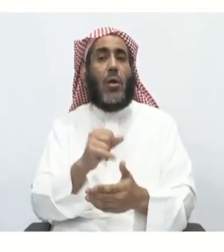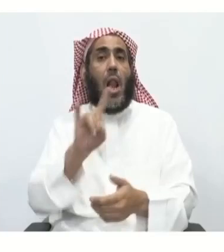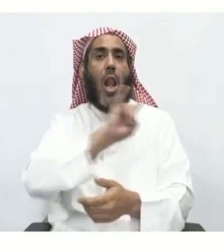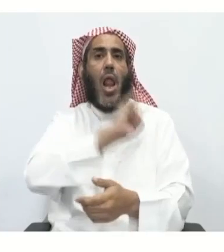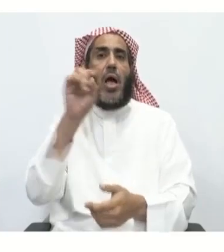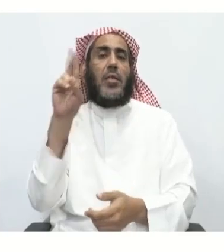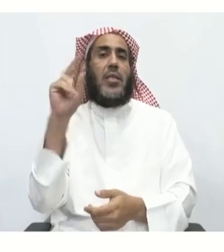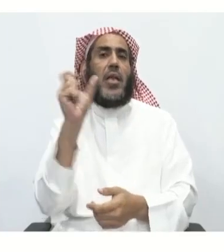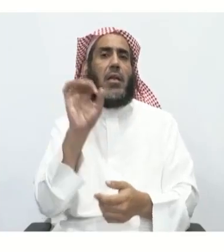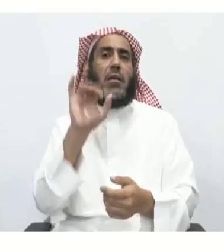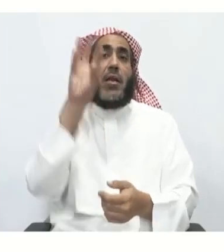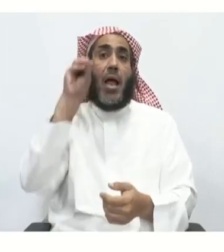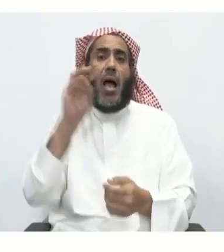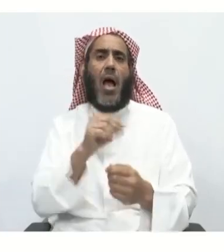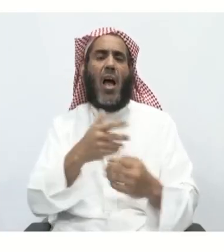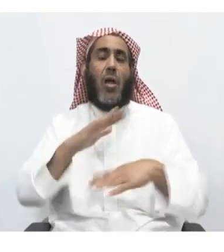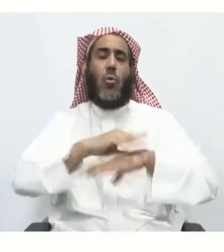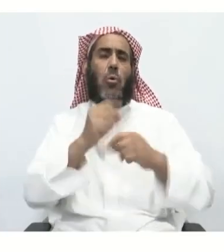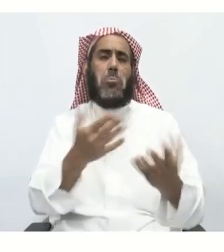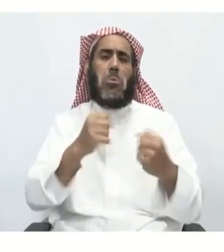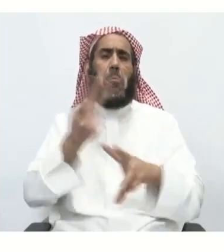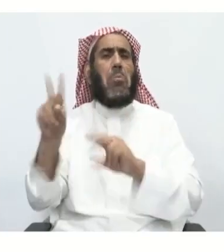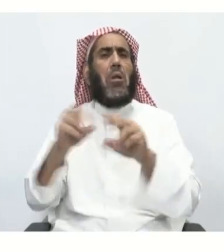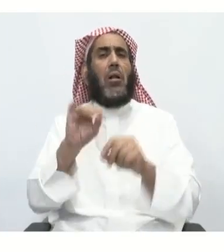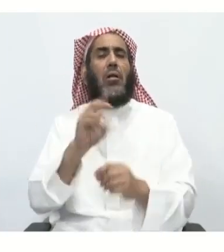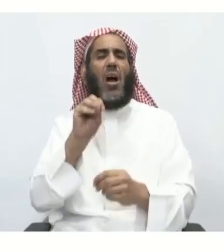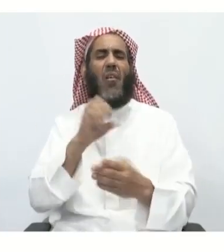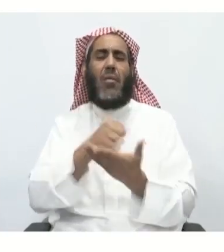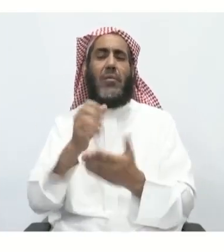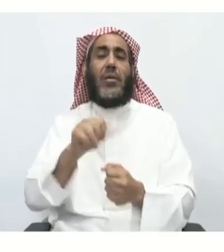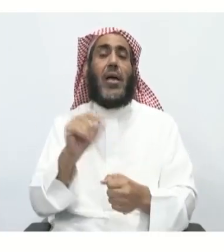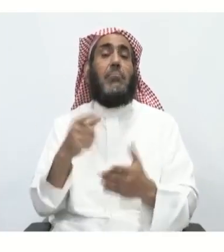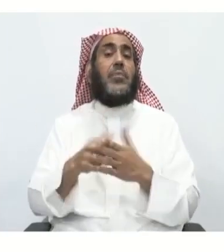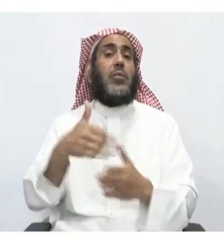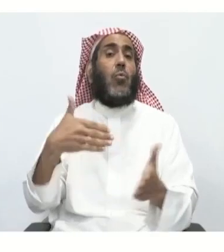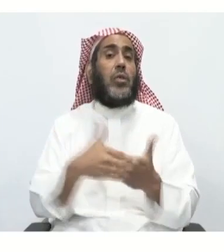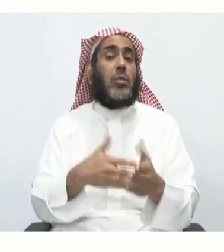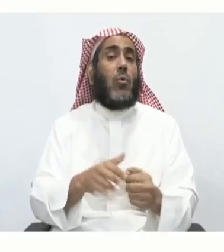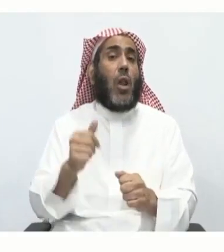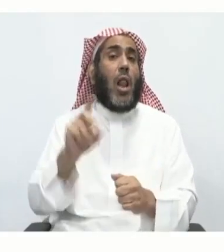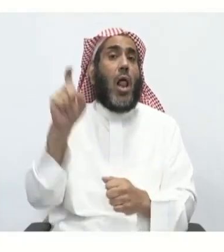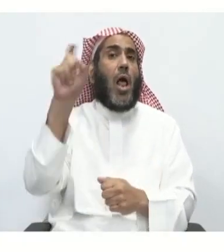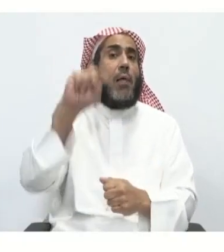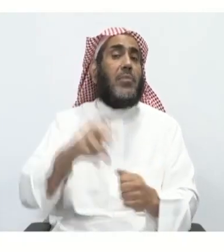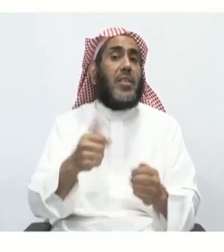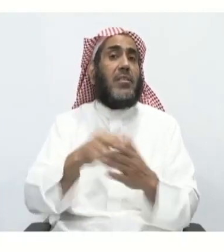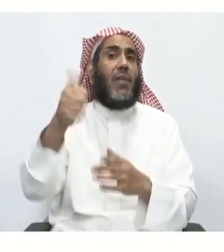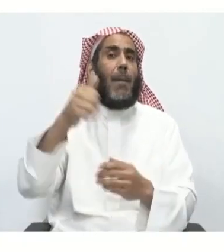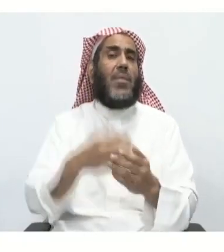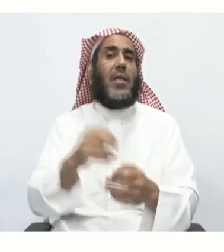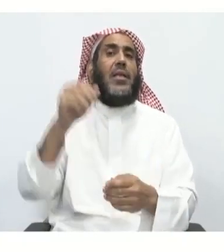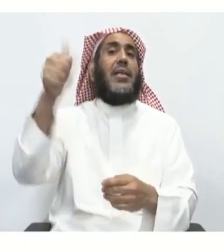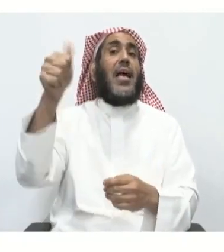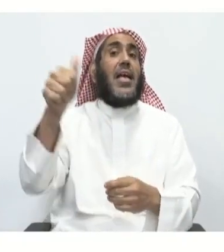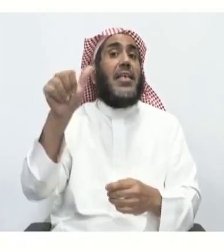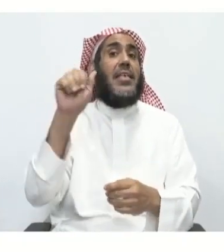تنهى عن خلق وتاتي مثله همزه وصل حذفت لدخول همزه استفهام عليها هنا اسمك